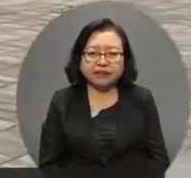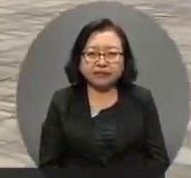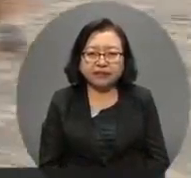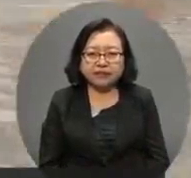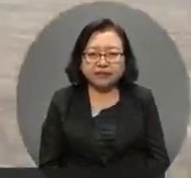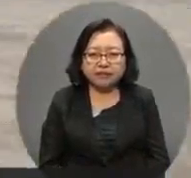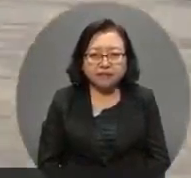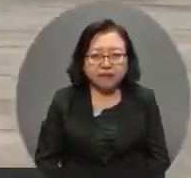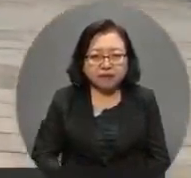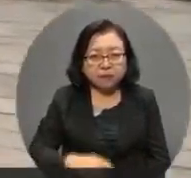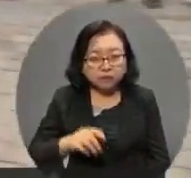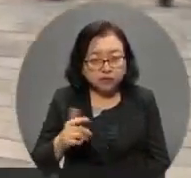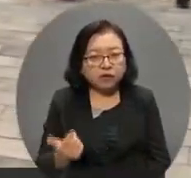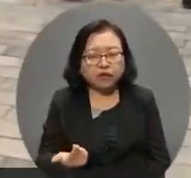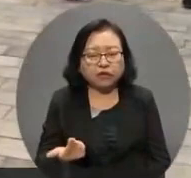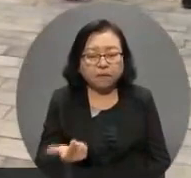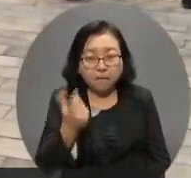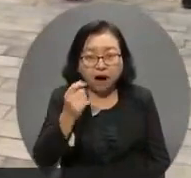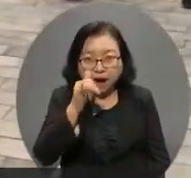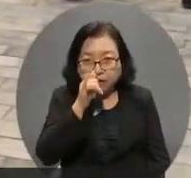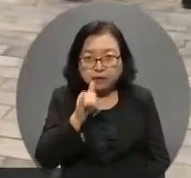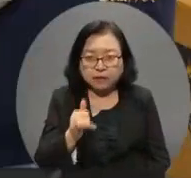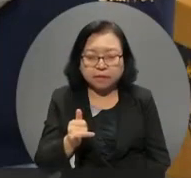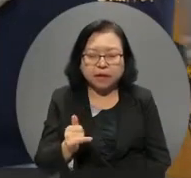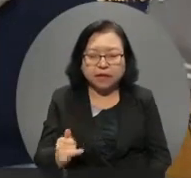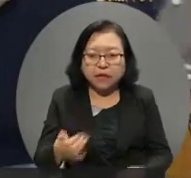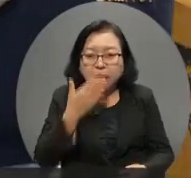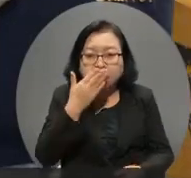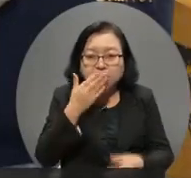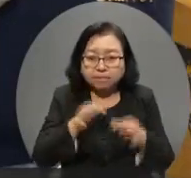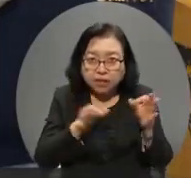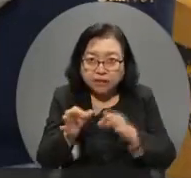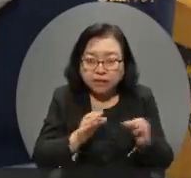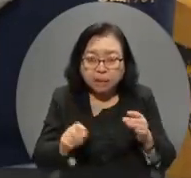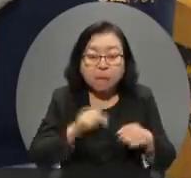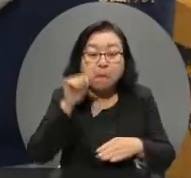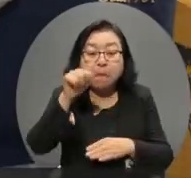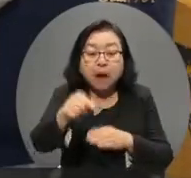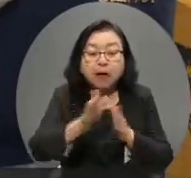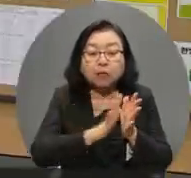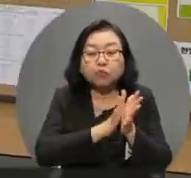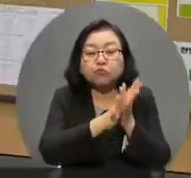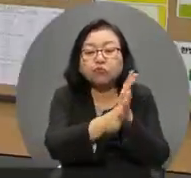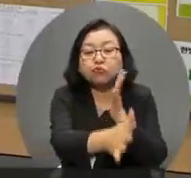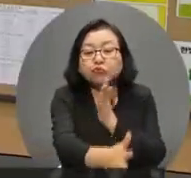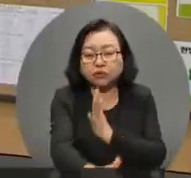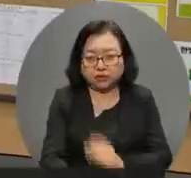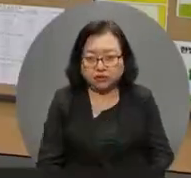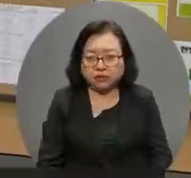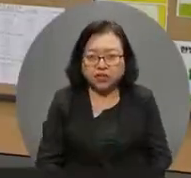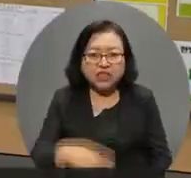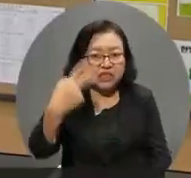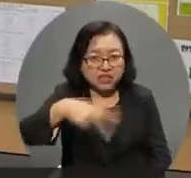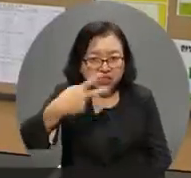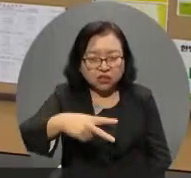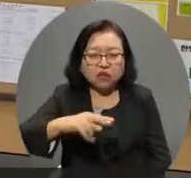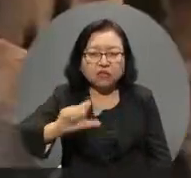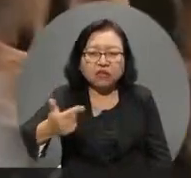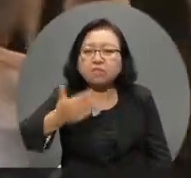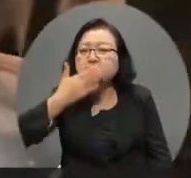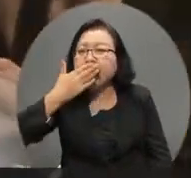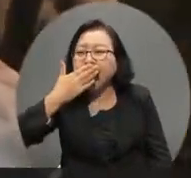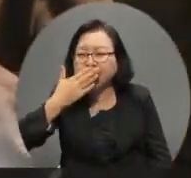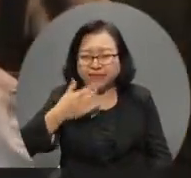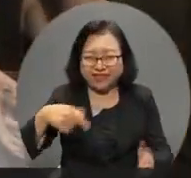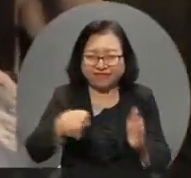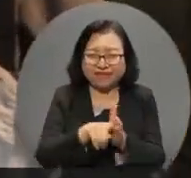이른 저녁 시간이지만 대학교 학생 식당 바깥까지 긴 줄이 늘어섰습니다. 단돈 2,000원에 제공되는 저녁밥을 먹기